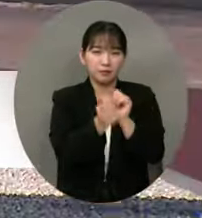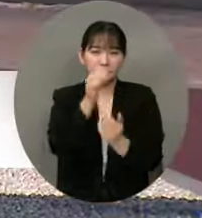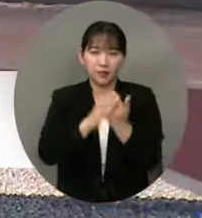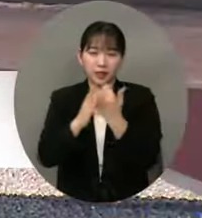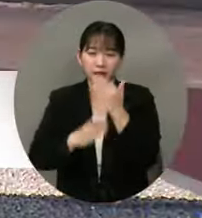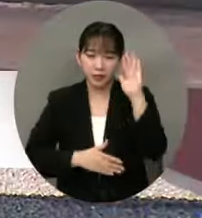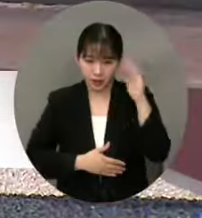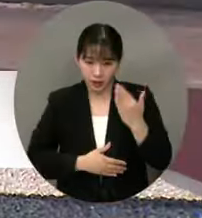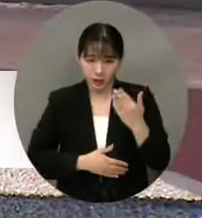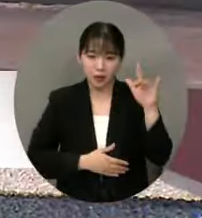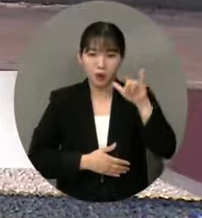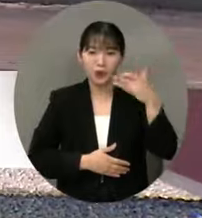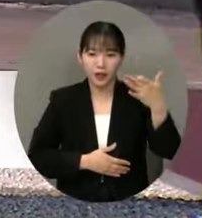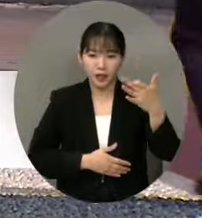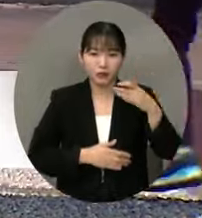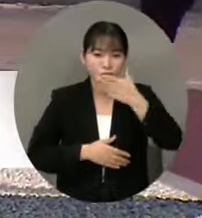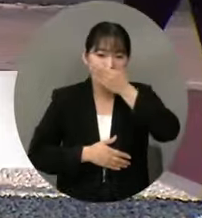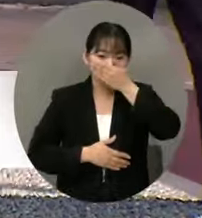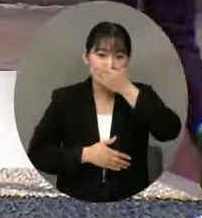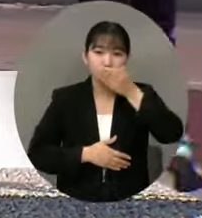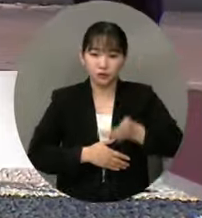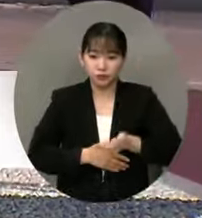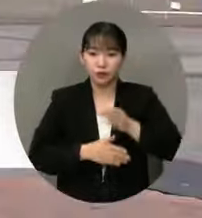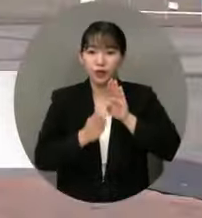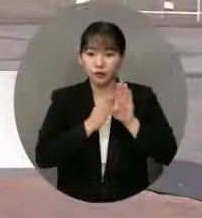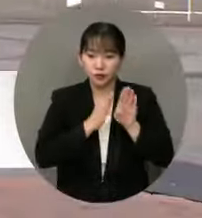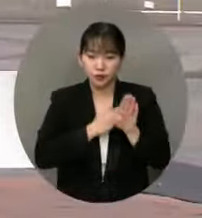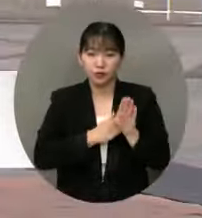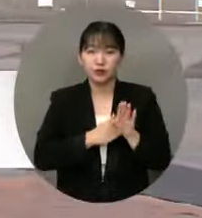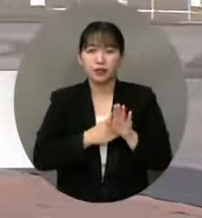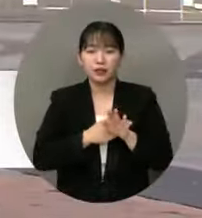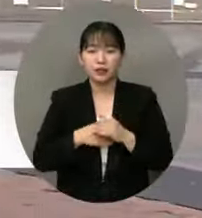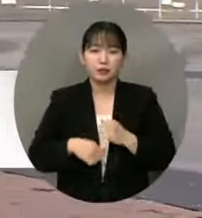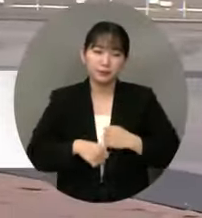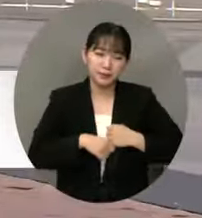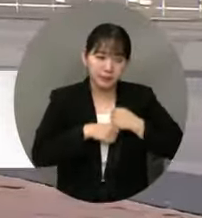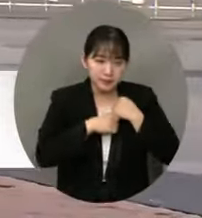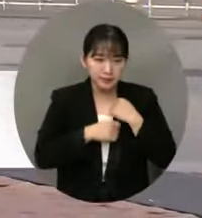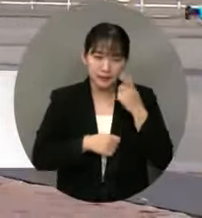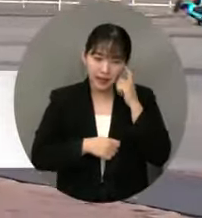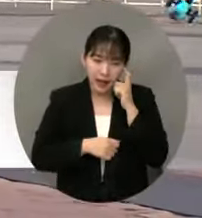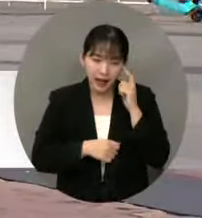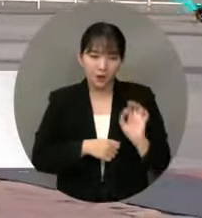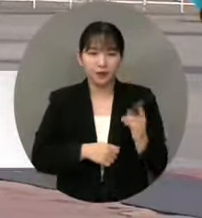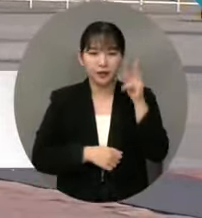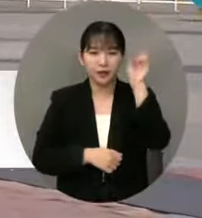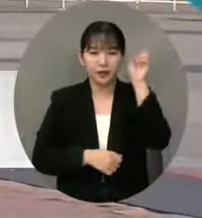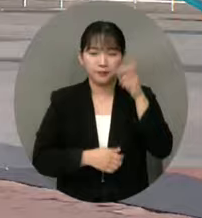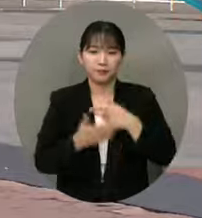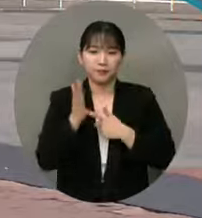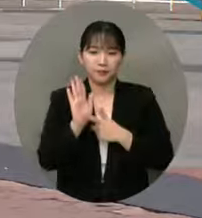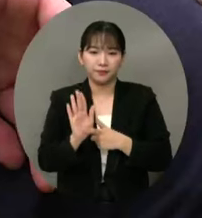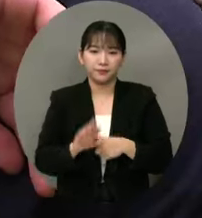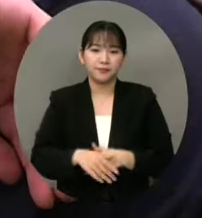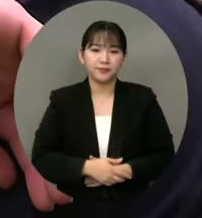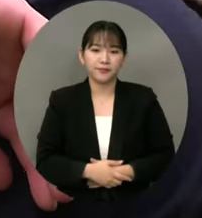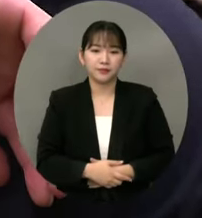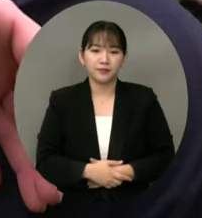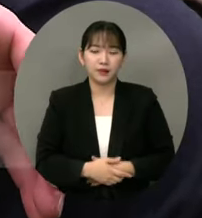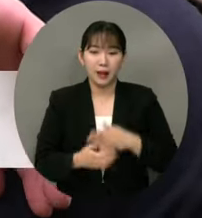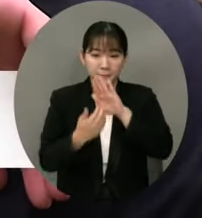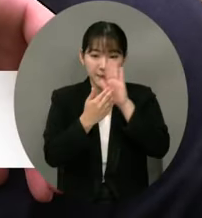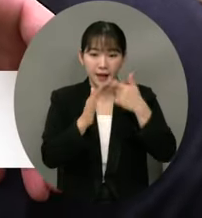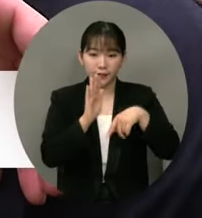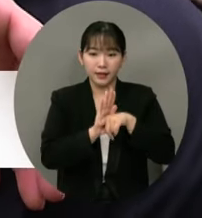발생했는데 코로나19 마스크 착용 의무가 해제된 이후 느슨해진 방역의식이 원인 중 하나로 거론됩니다.